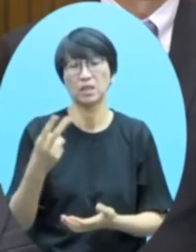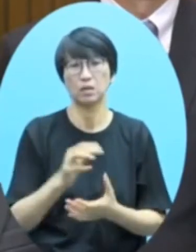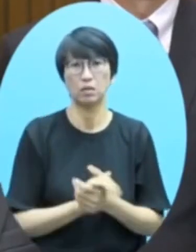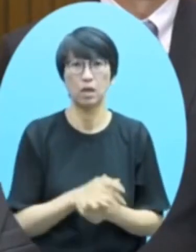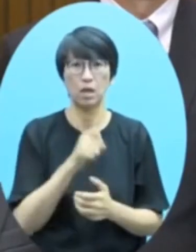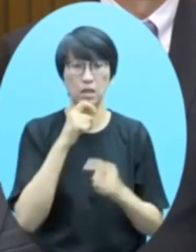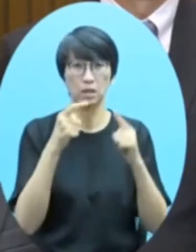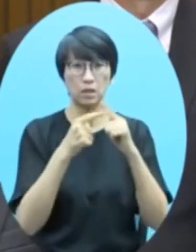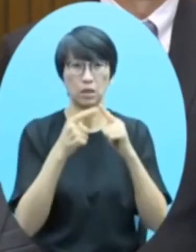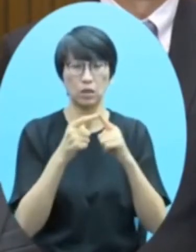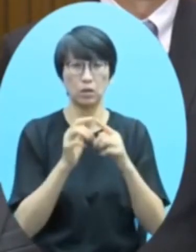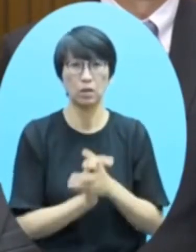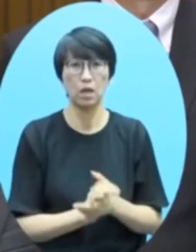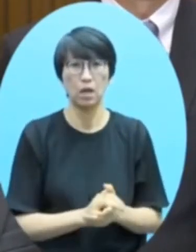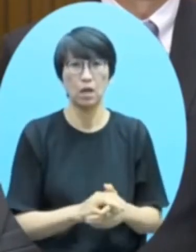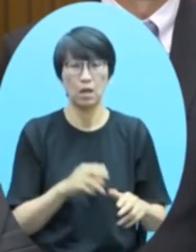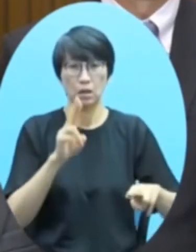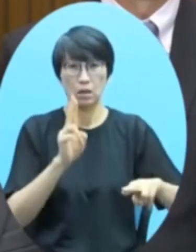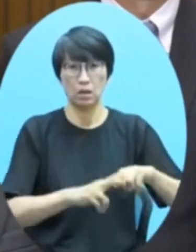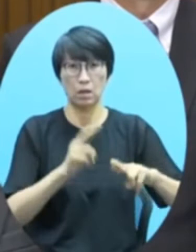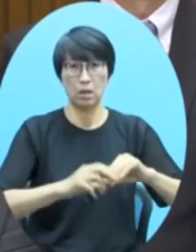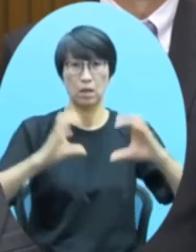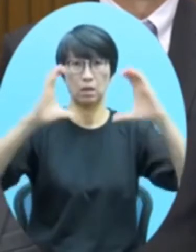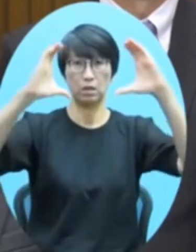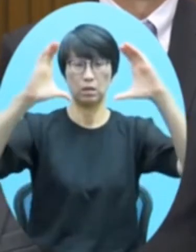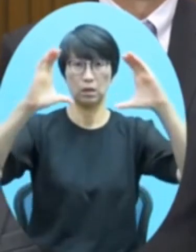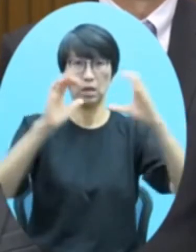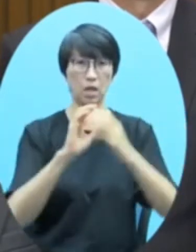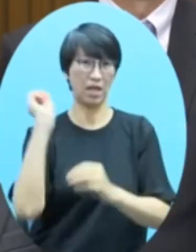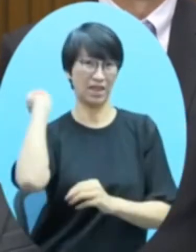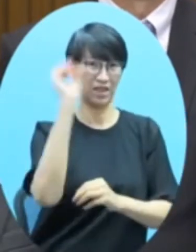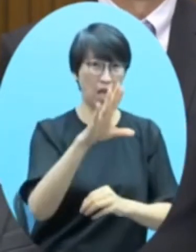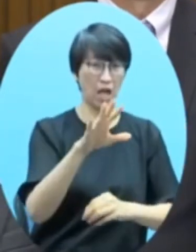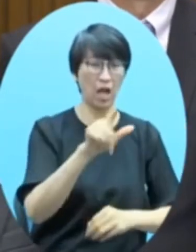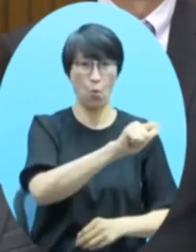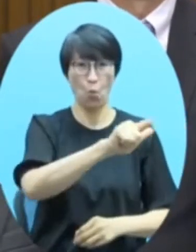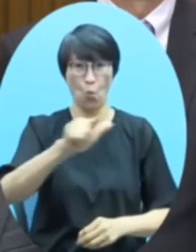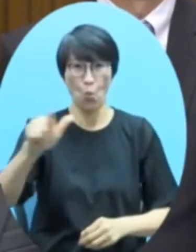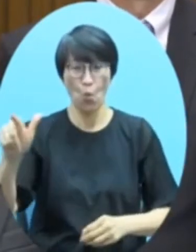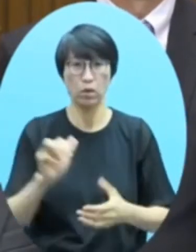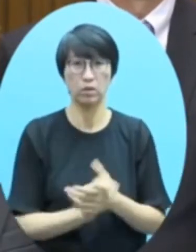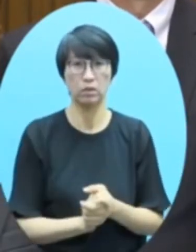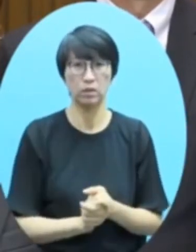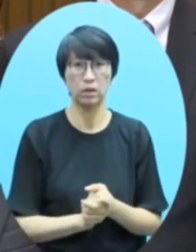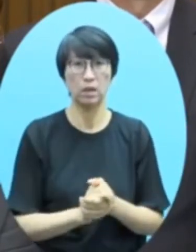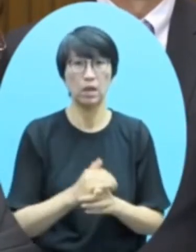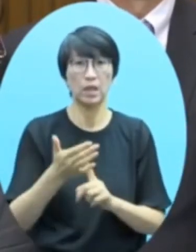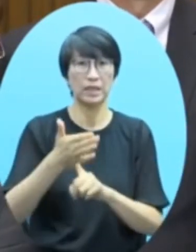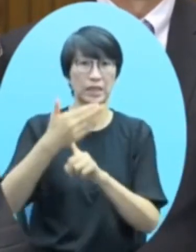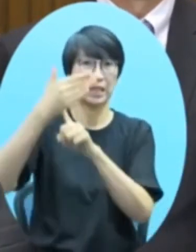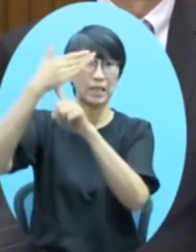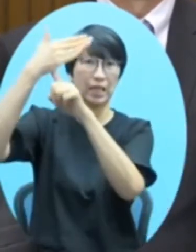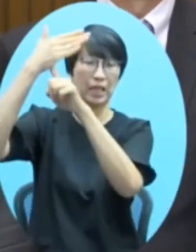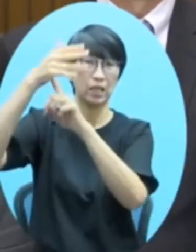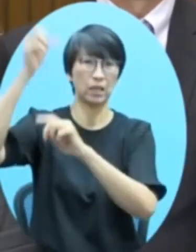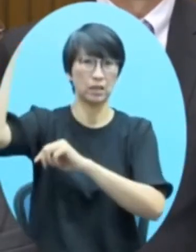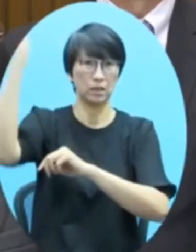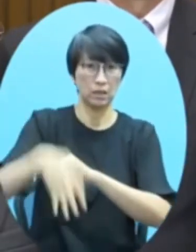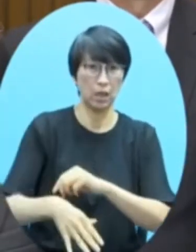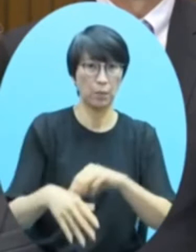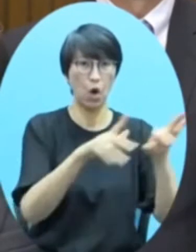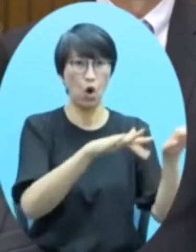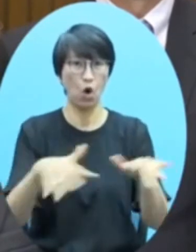有人污損國徽，甚至將升起的國旗拆了下來丟了下